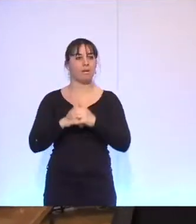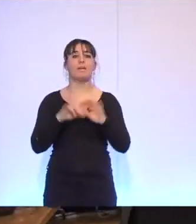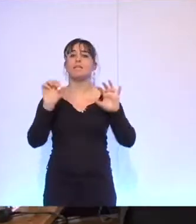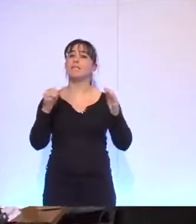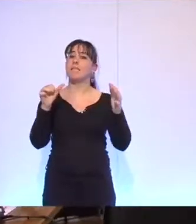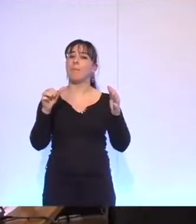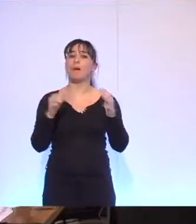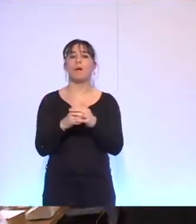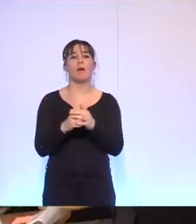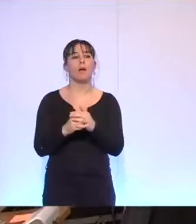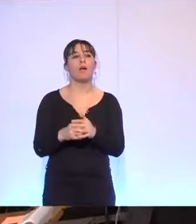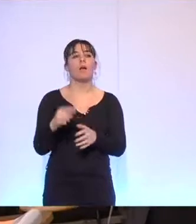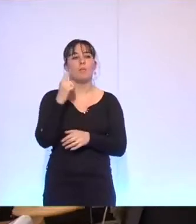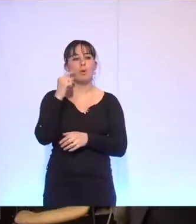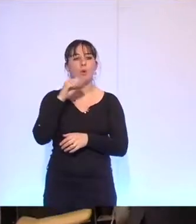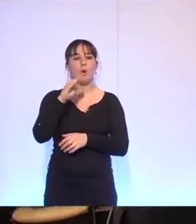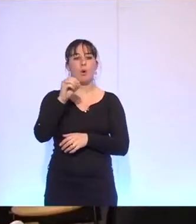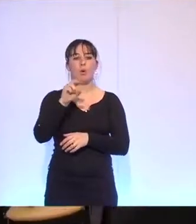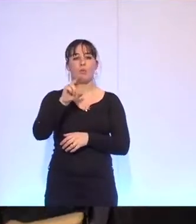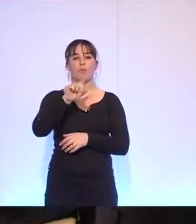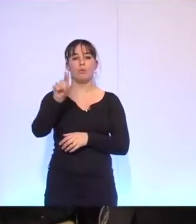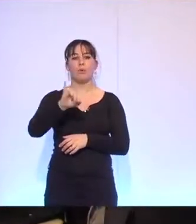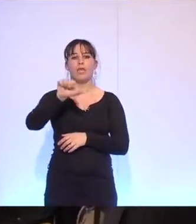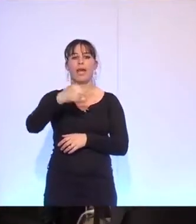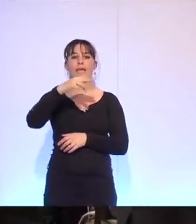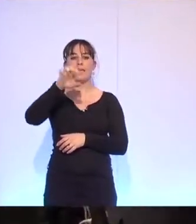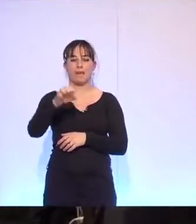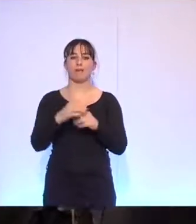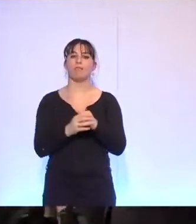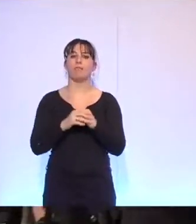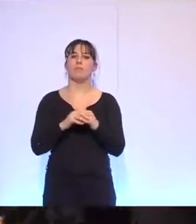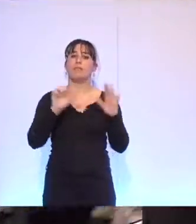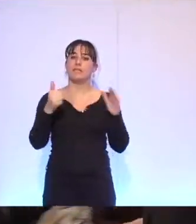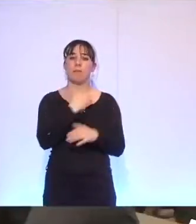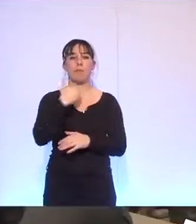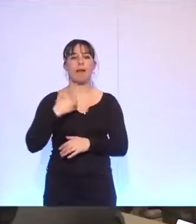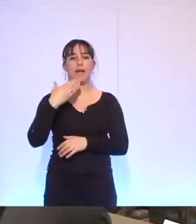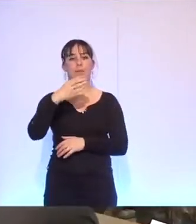Sixième adjoint, Sadok Bouzaïen. Septième adjoint, Laurence Compara.